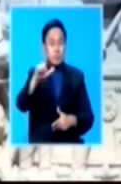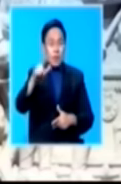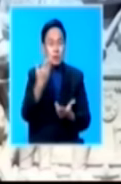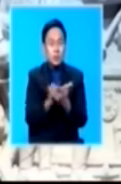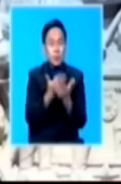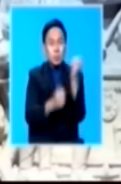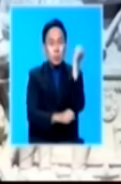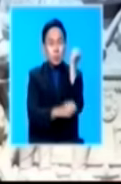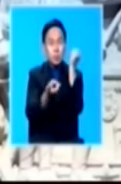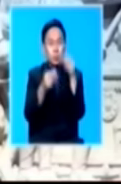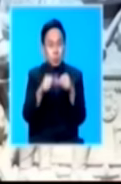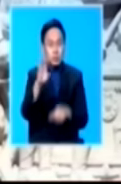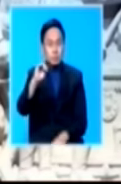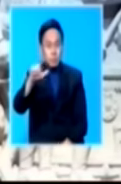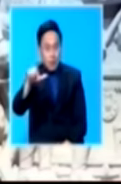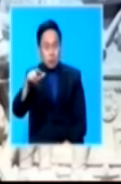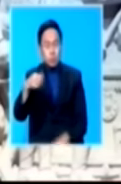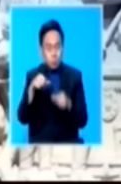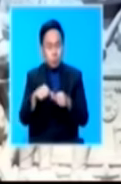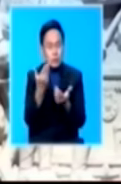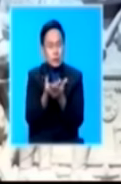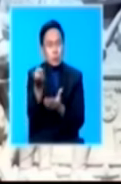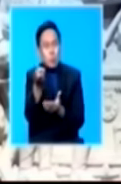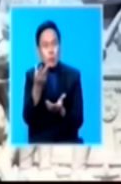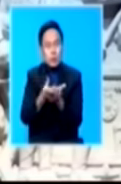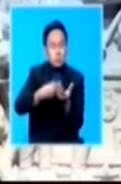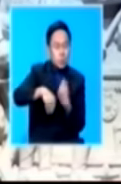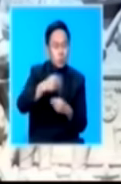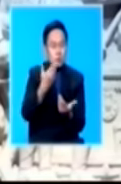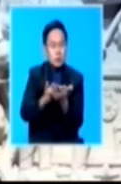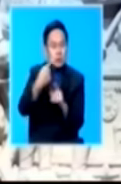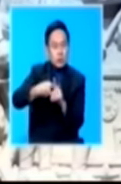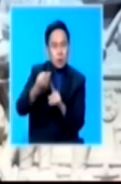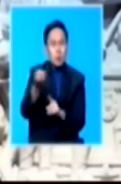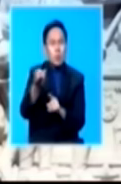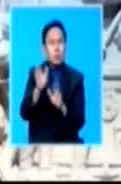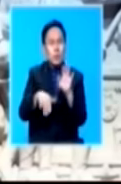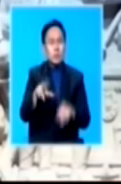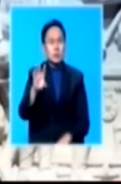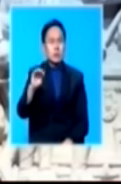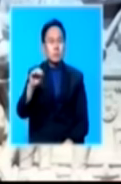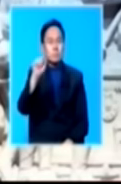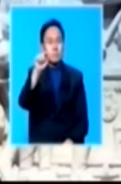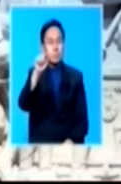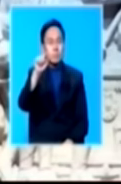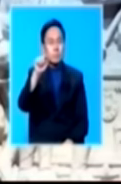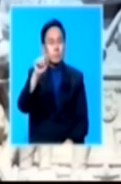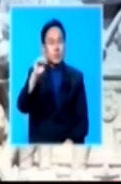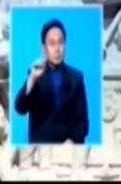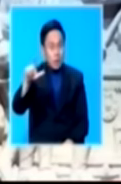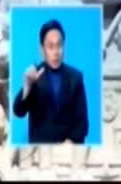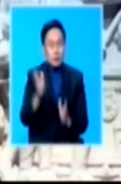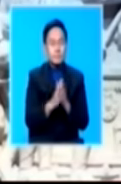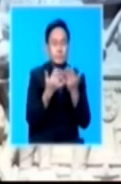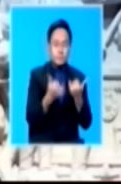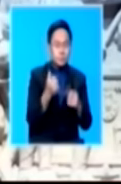อยนะครับมีทั้งเกษตรกรแล้วก็ผู้เกษตรกรมาสัก30อีก10ก็ผู้ก่อชื่ออื่นที่รับจ้างอิส